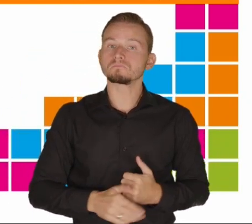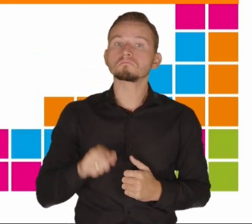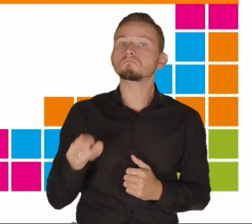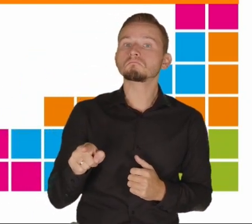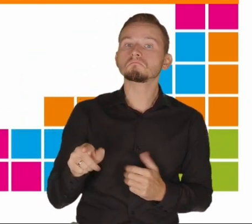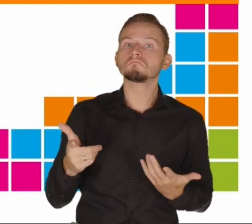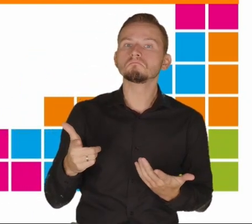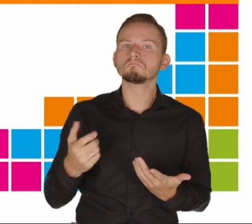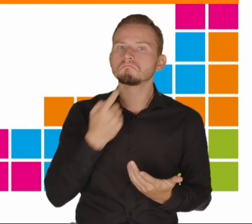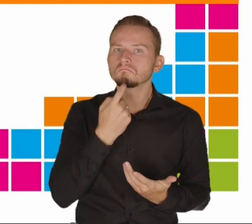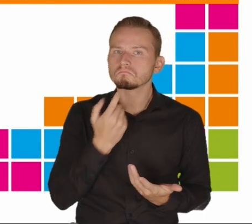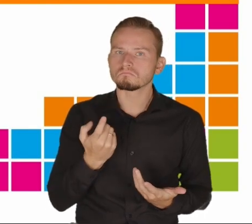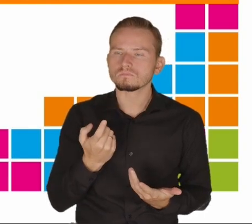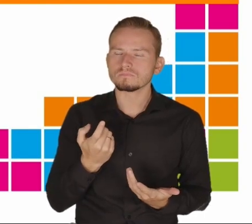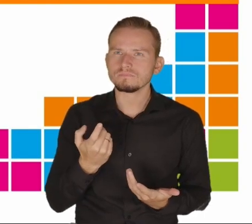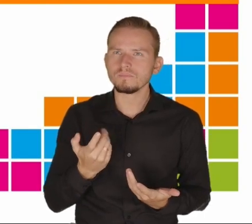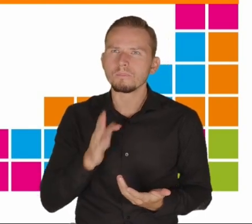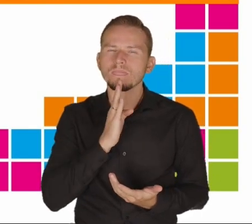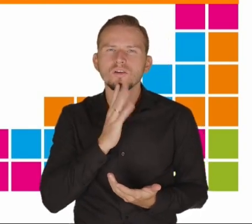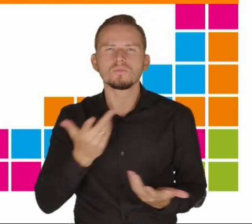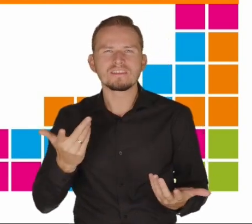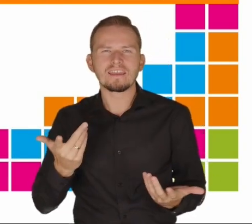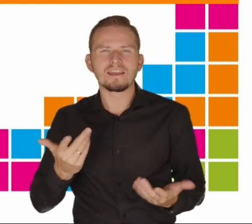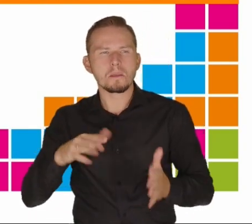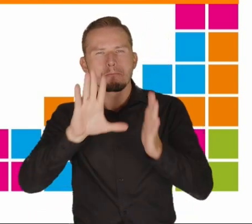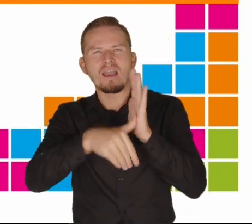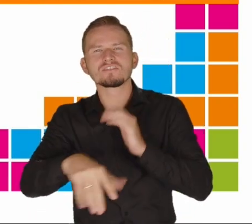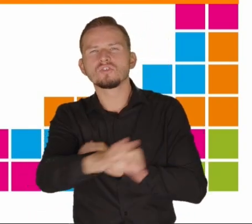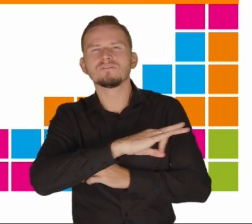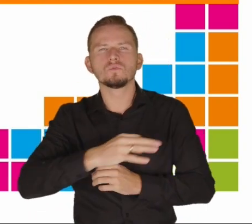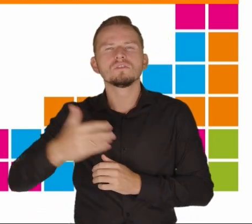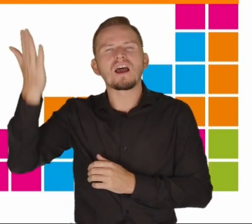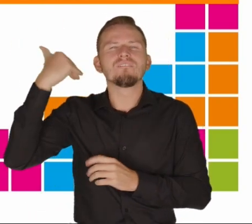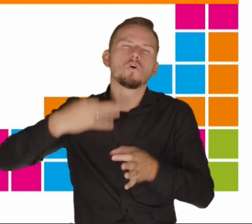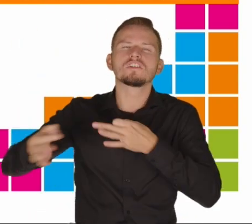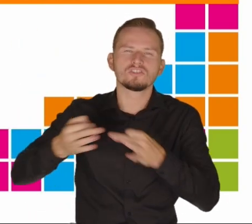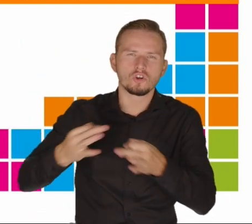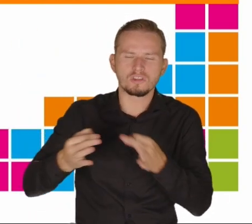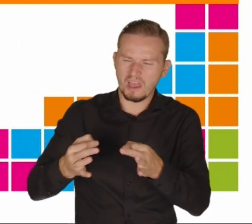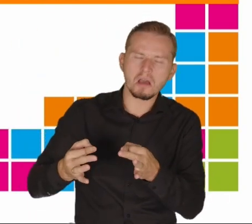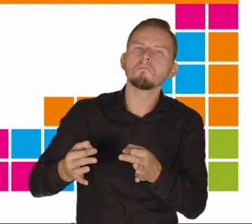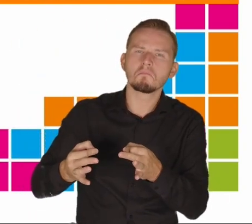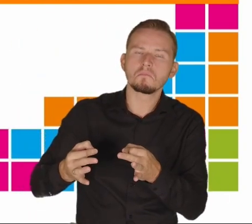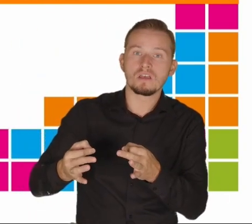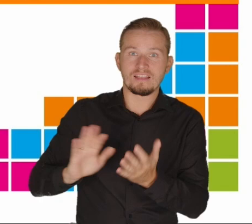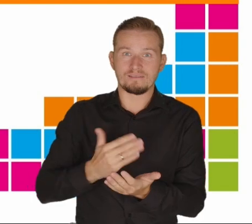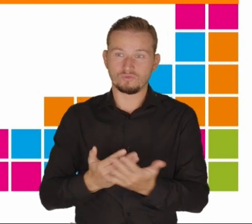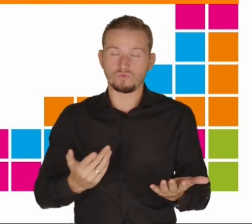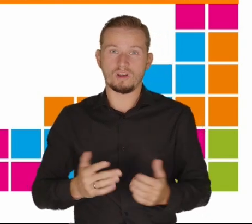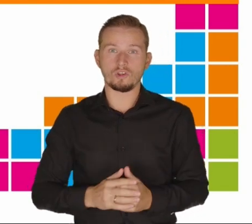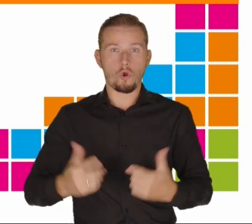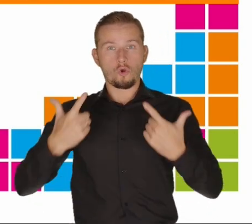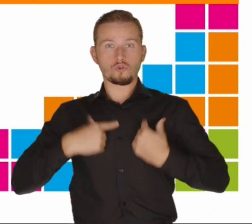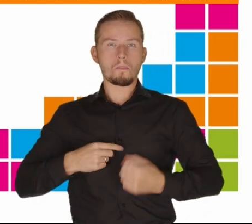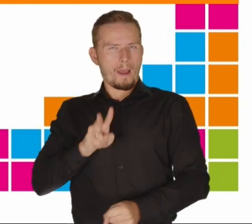no, jakby taka była, wydaje się, legenda miejska polegająca na tym, że z osobą, która jest patronem, przechodzi